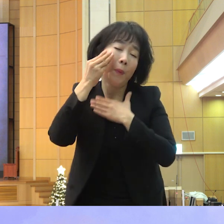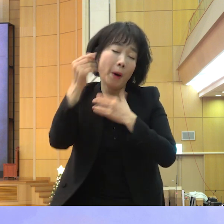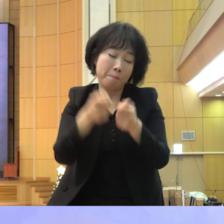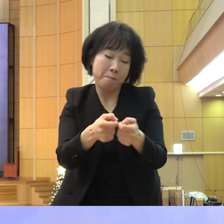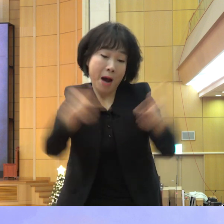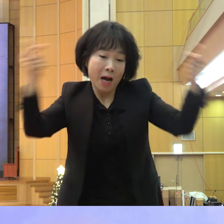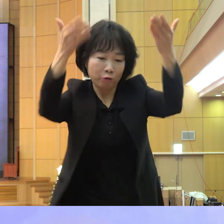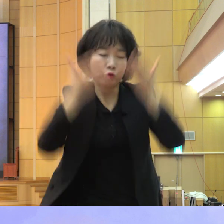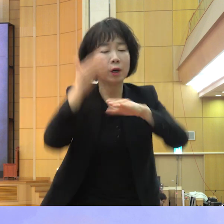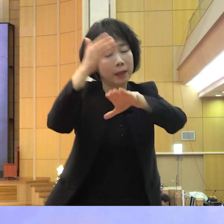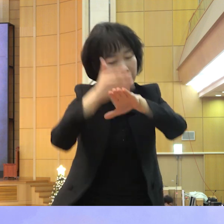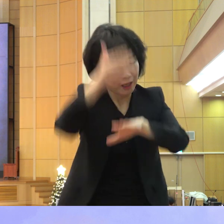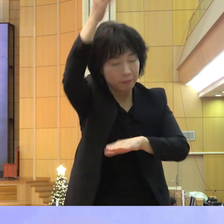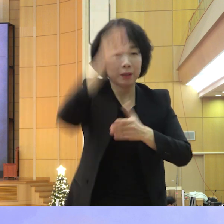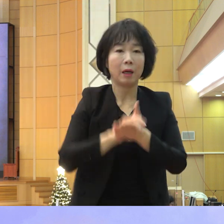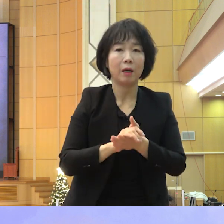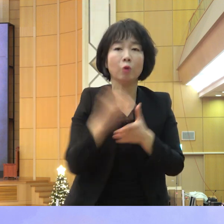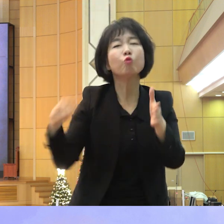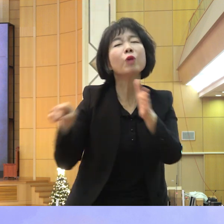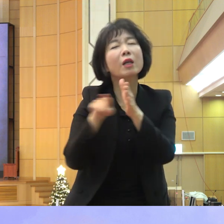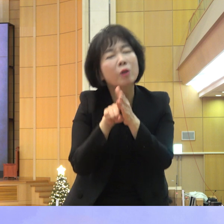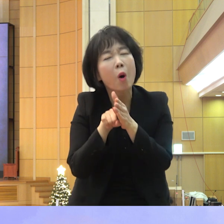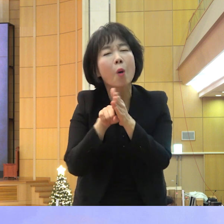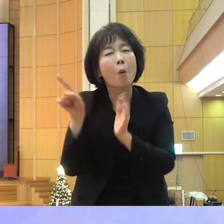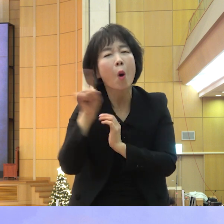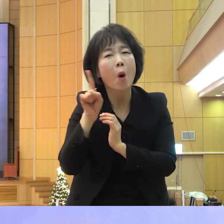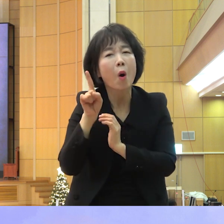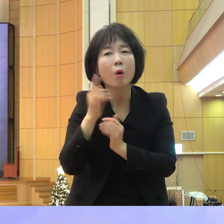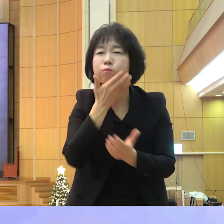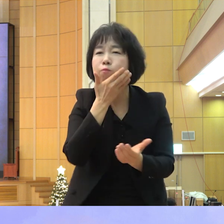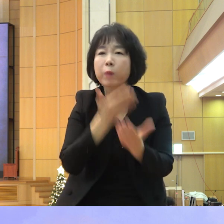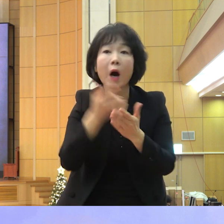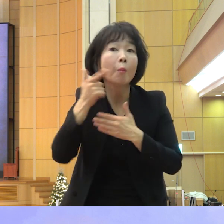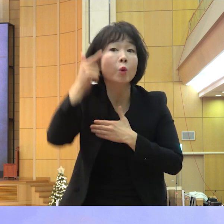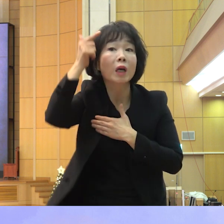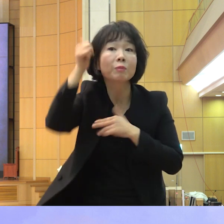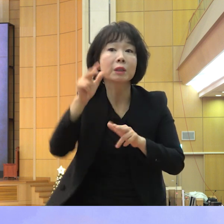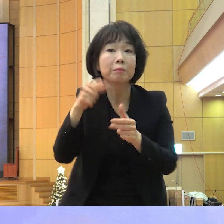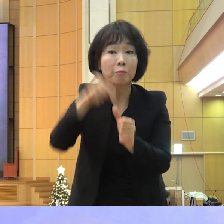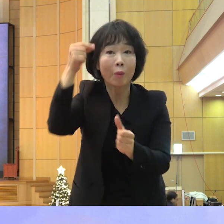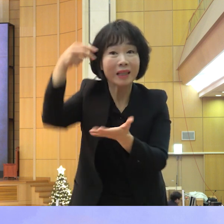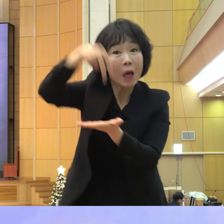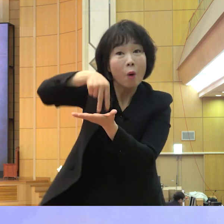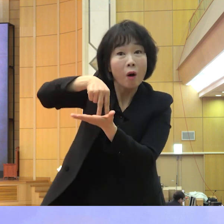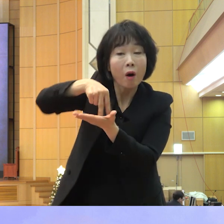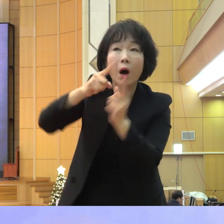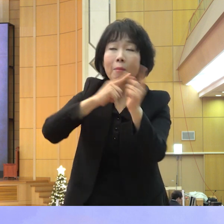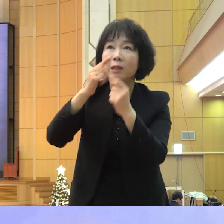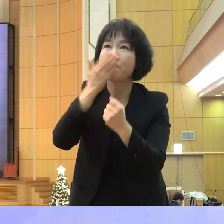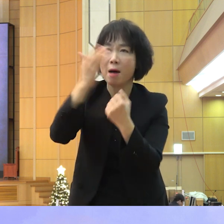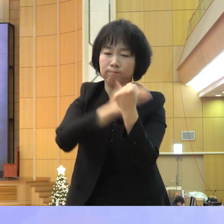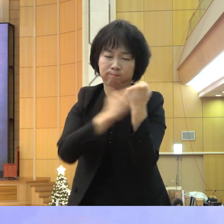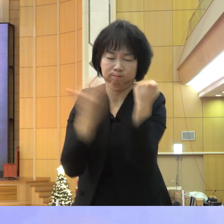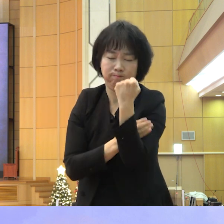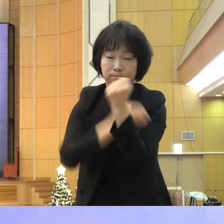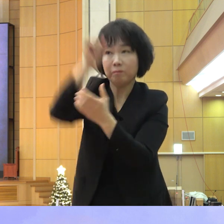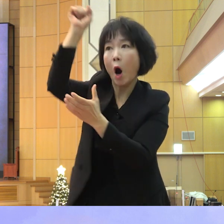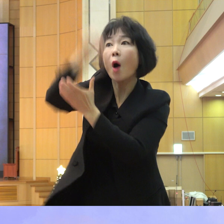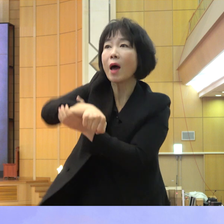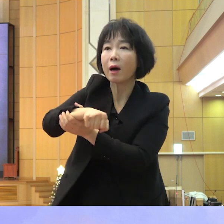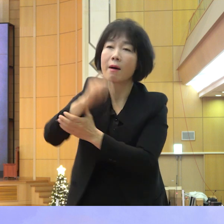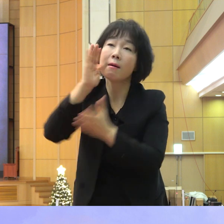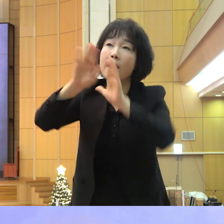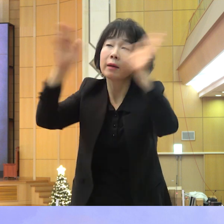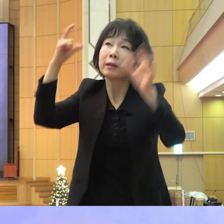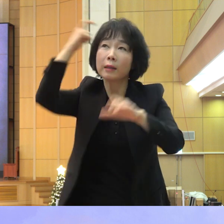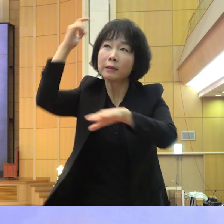있음을 감사를 드립니다. 이를 위하여 귀한 목자를 사용하실 때 말씀의 능력을 허락하여 주시고